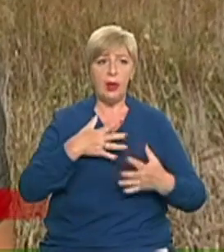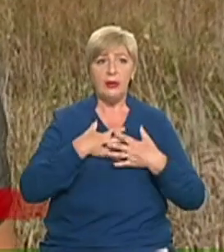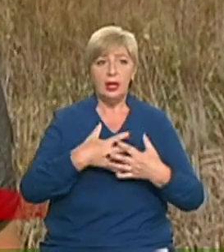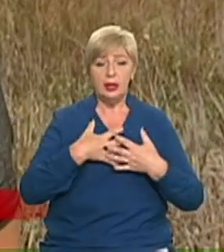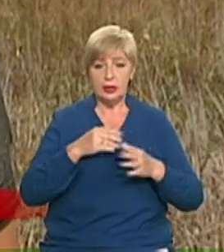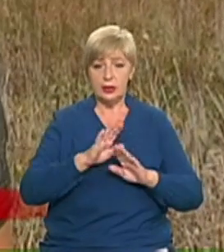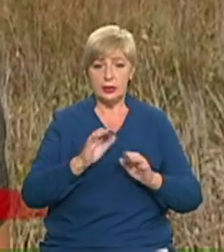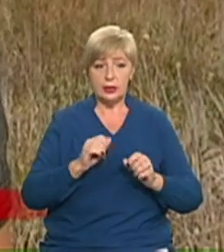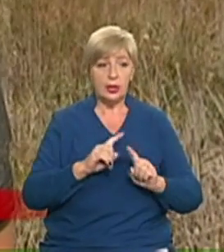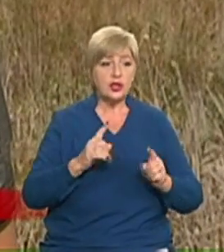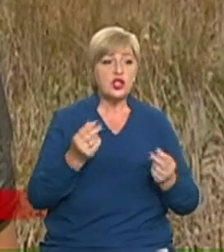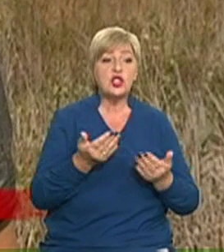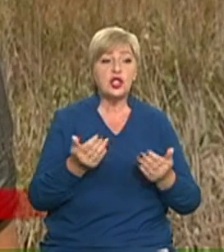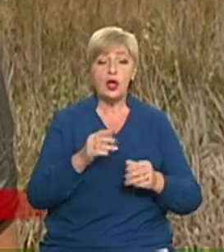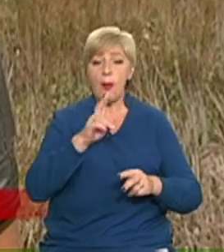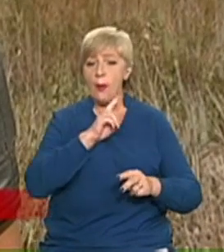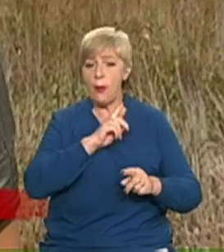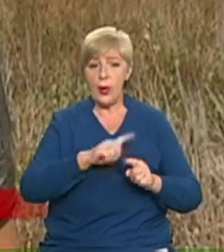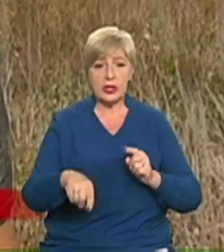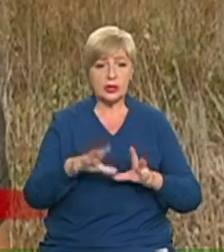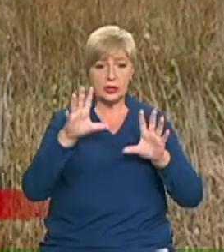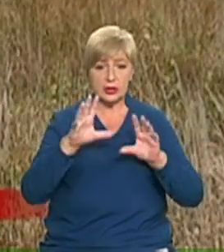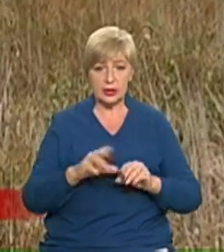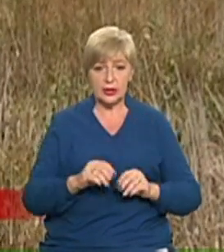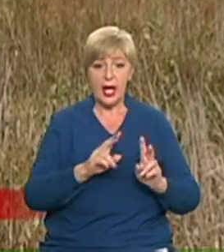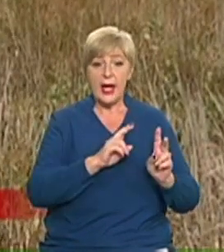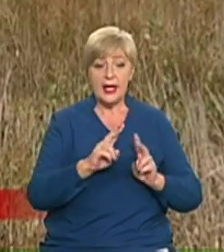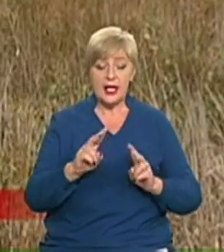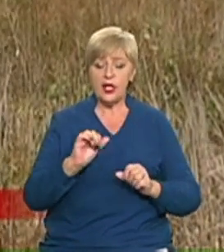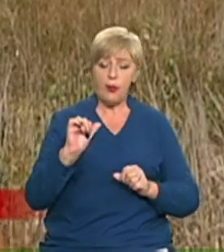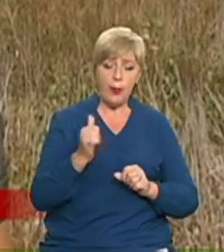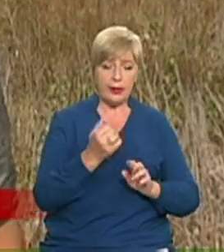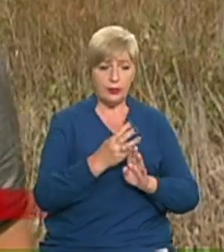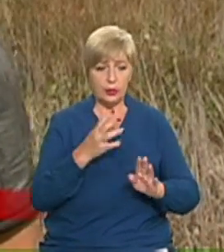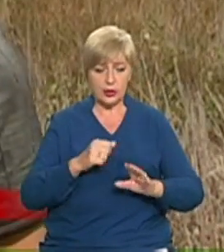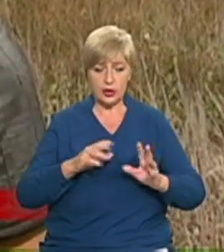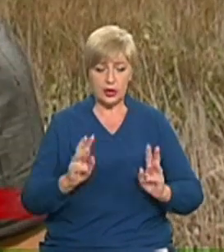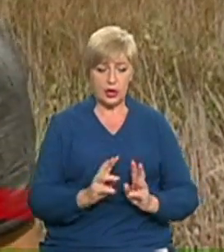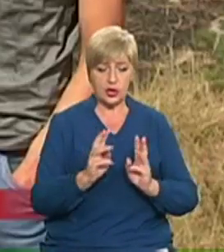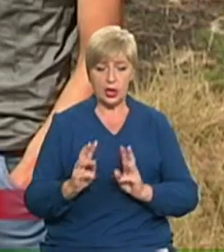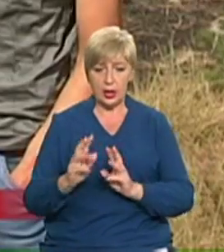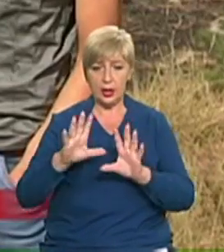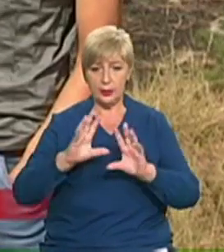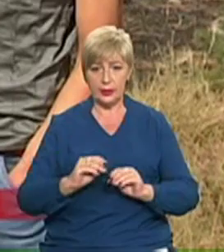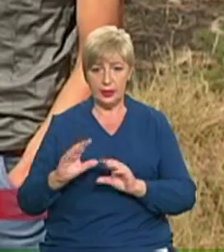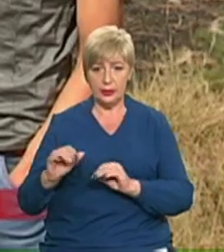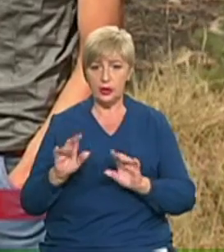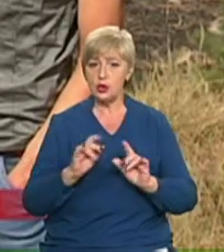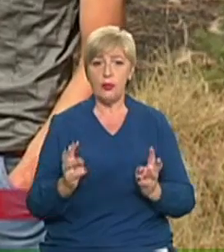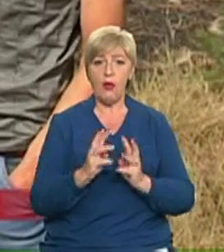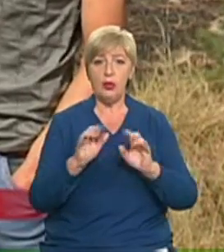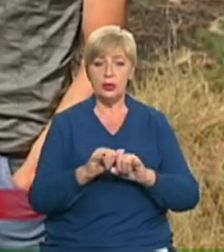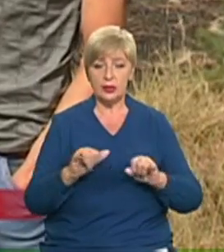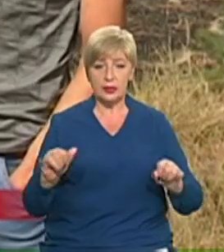використовувати для того, щоб швидко загасити, і які саме очаги, перш за все, треба подавити для того, щоб вогонь не поширювався. Чоловік